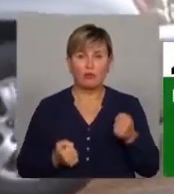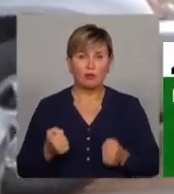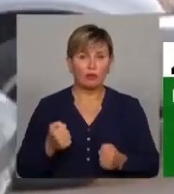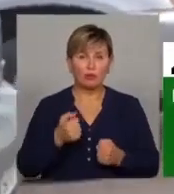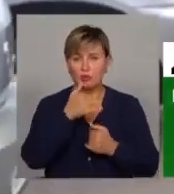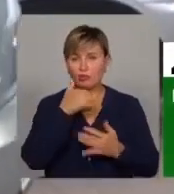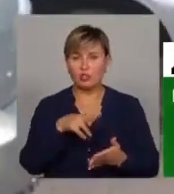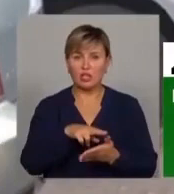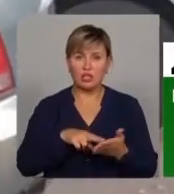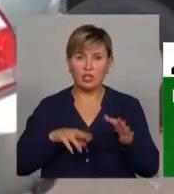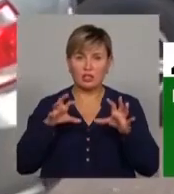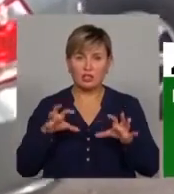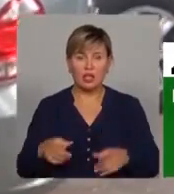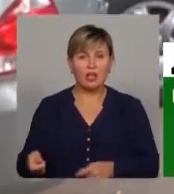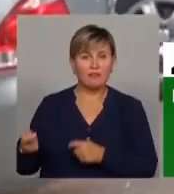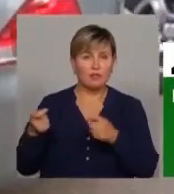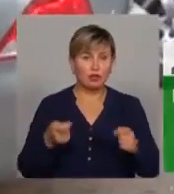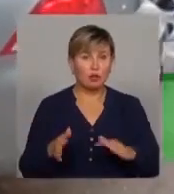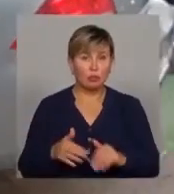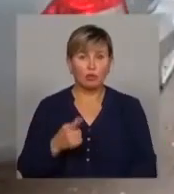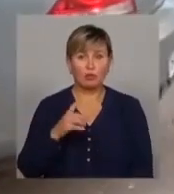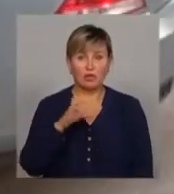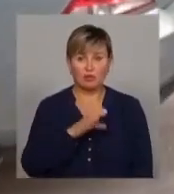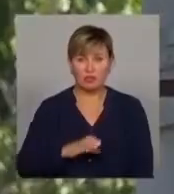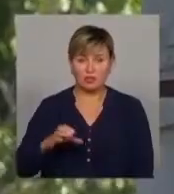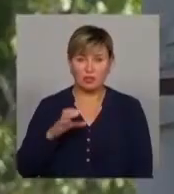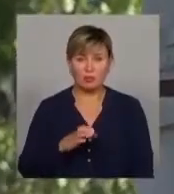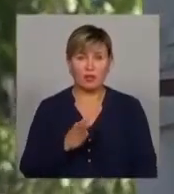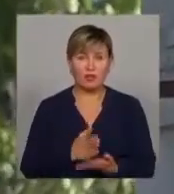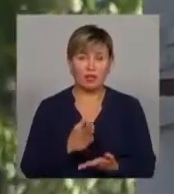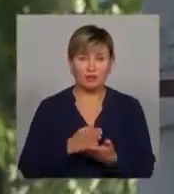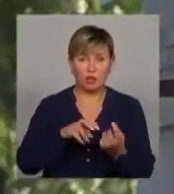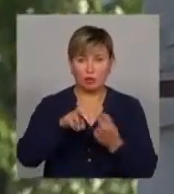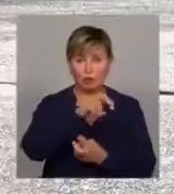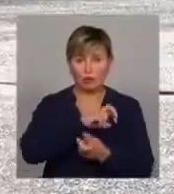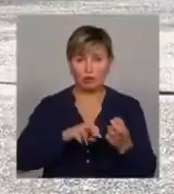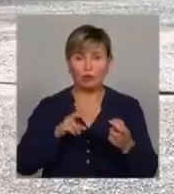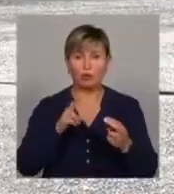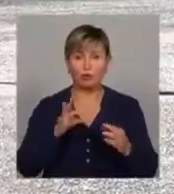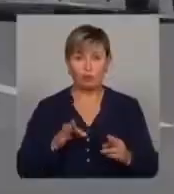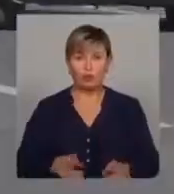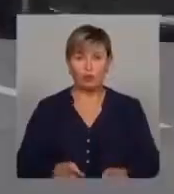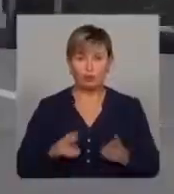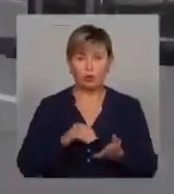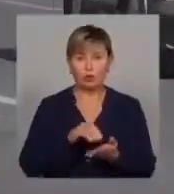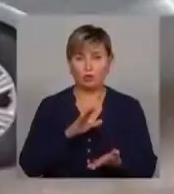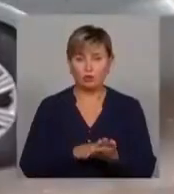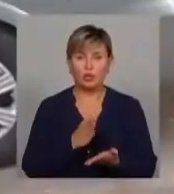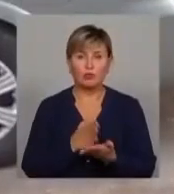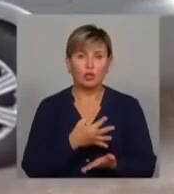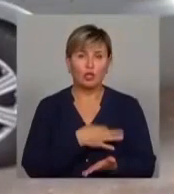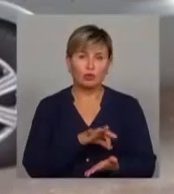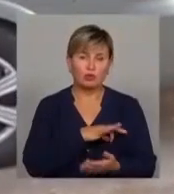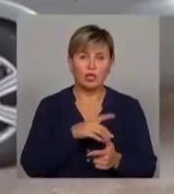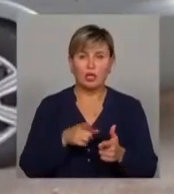подлежит легализации? Ввезенные после 1 сентября, находящиеся в розыске по криминальным учетам, имеющие юридические